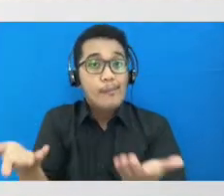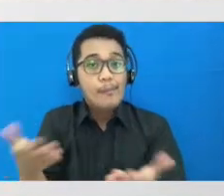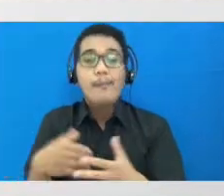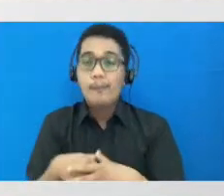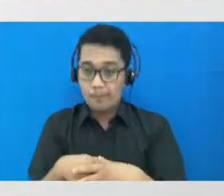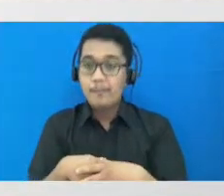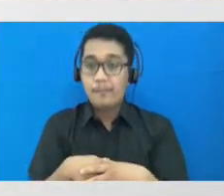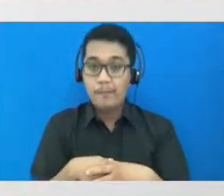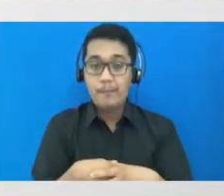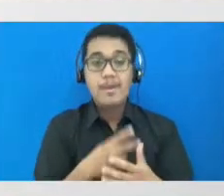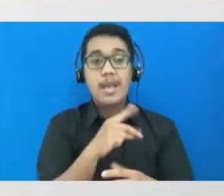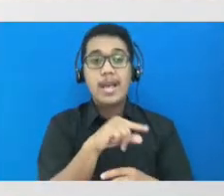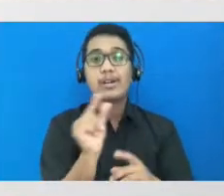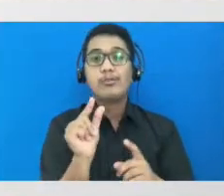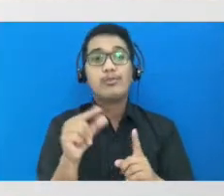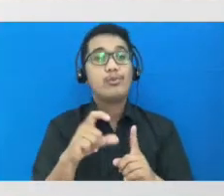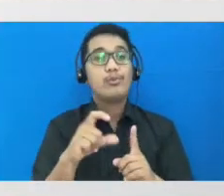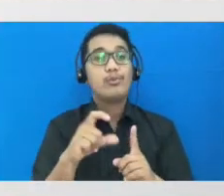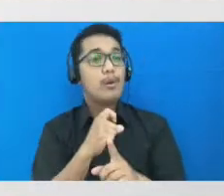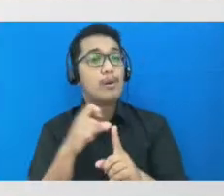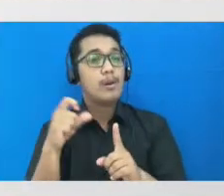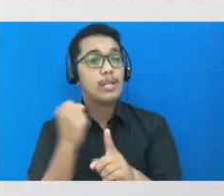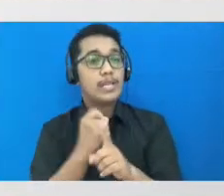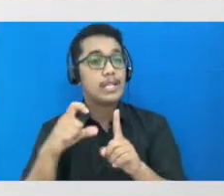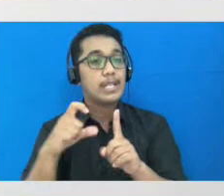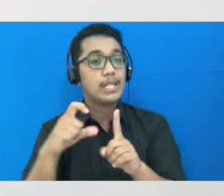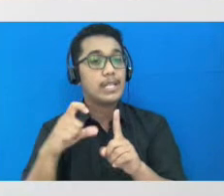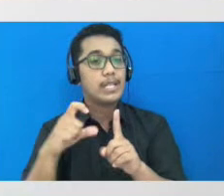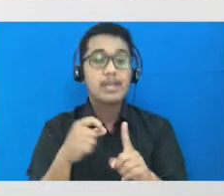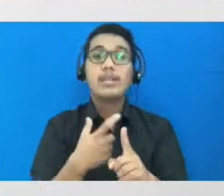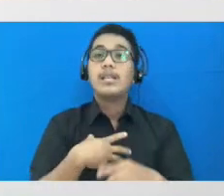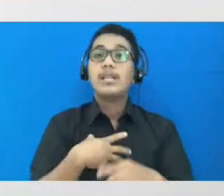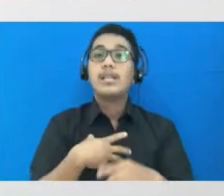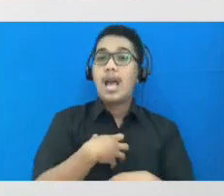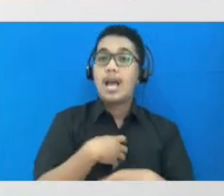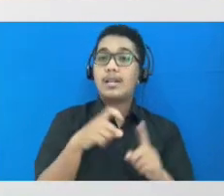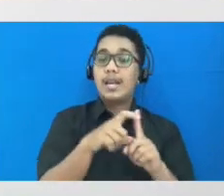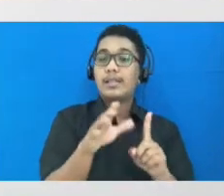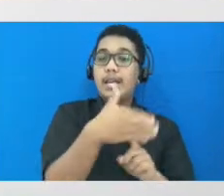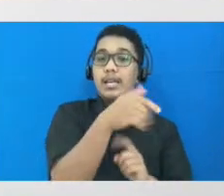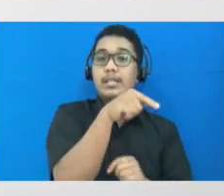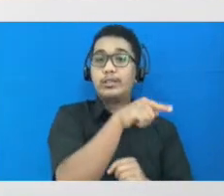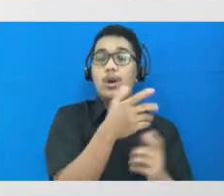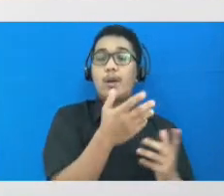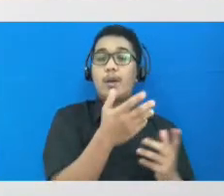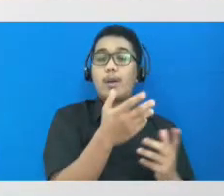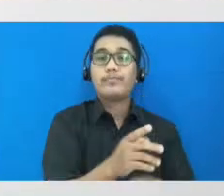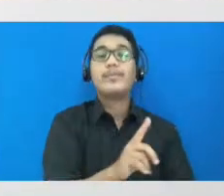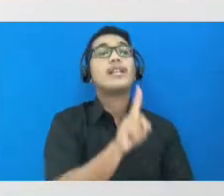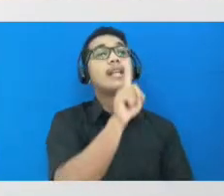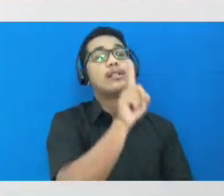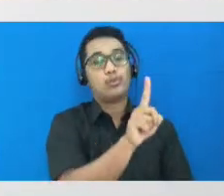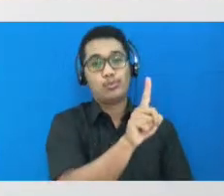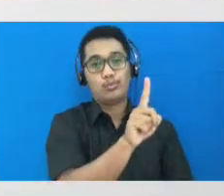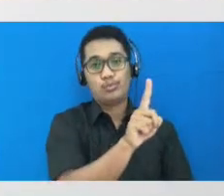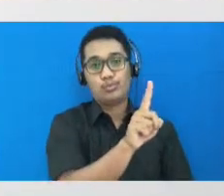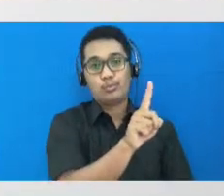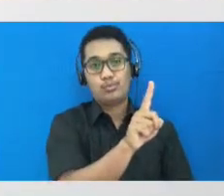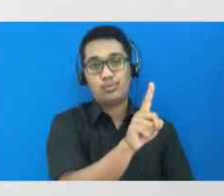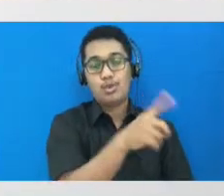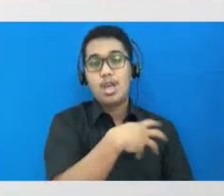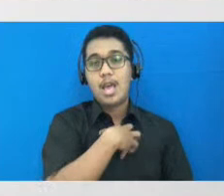Di dalam RUU PDP ditegaskan bahwa hak atas perlindungan data pribadi merupakan bagian dari perlindungan